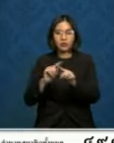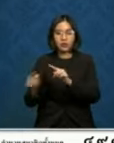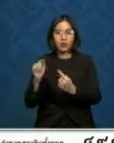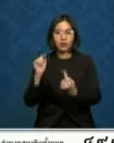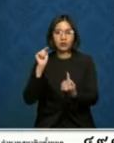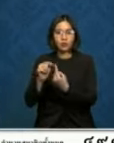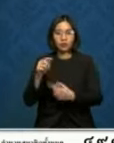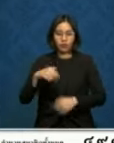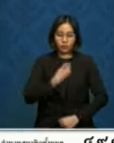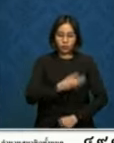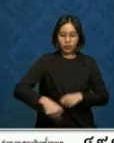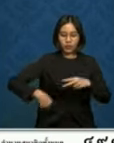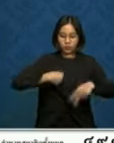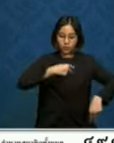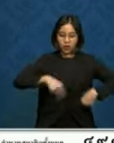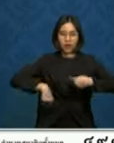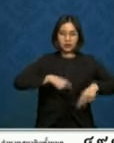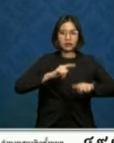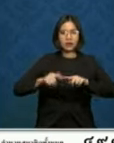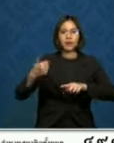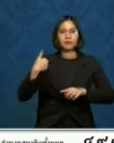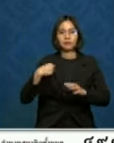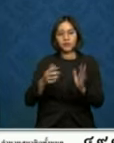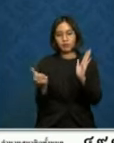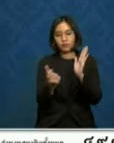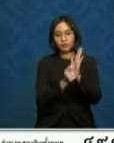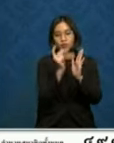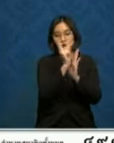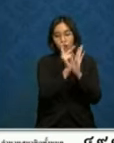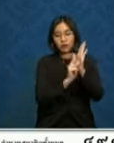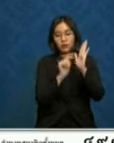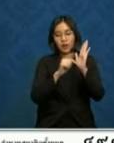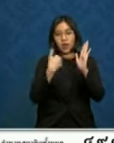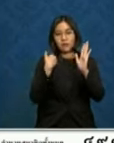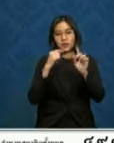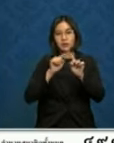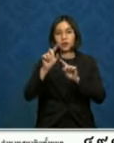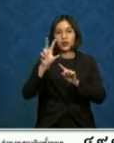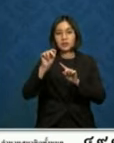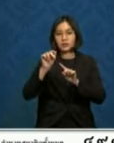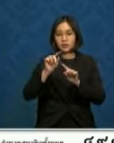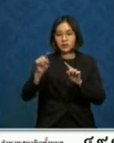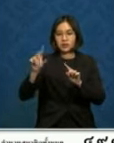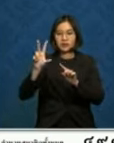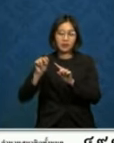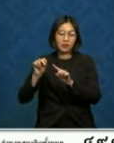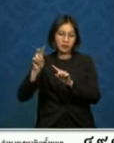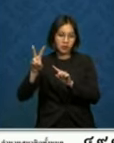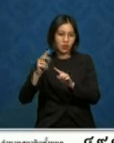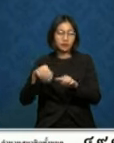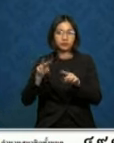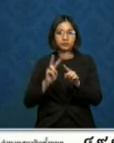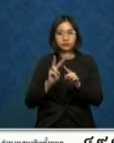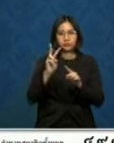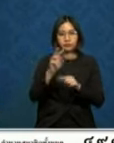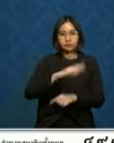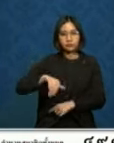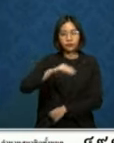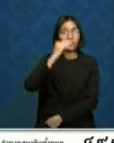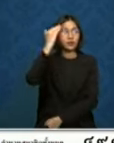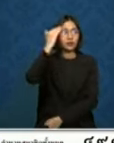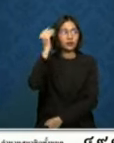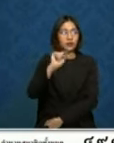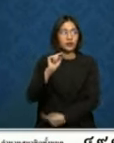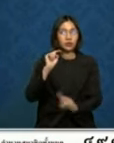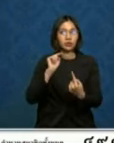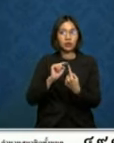าถึงการตรวจสุขภาพซึ่งมีการระบุไว้ในกฎมันดาราข้อ30ถึง32ค่ะ2ค่ะที่เราทราบกันอยู่แล้วนะค